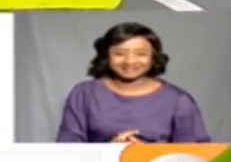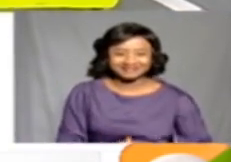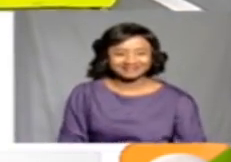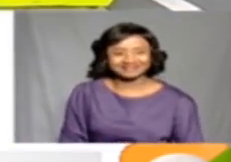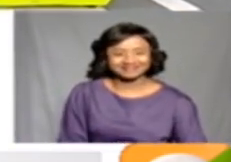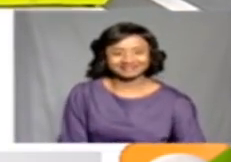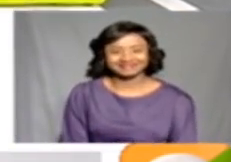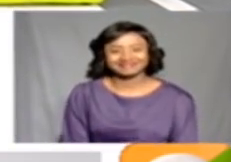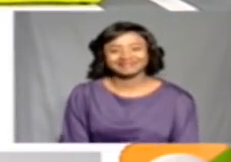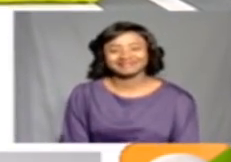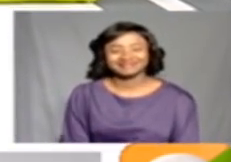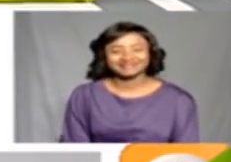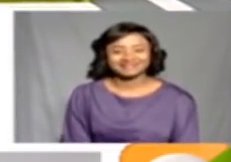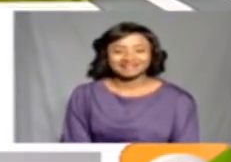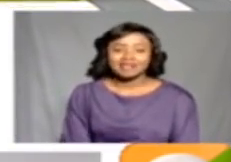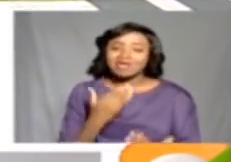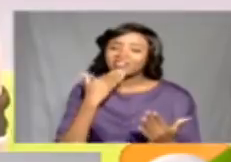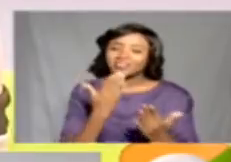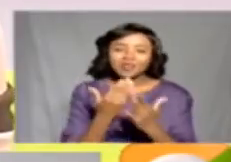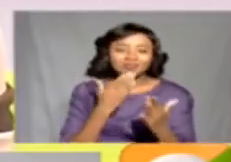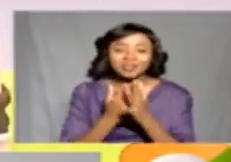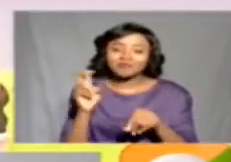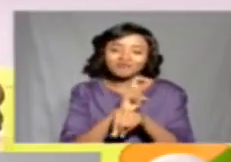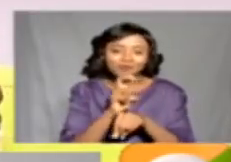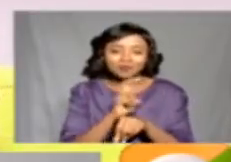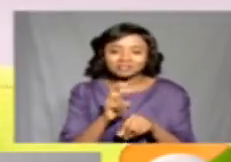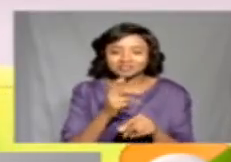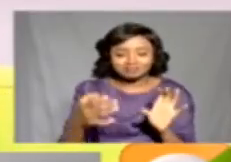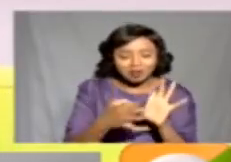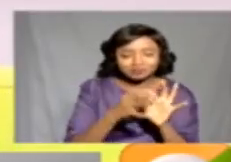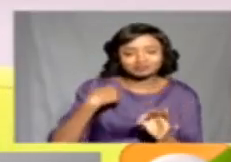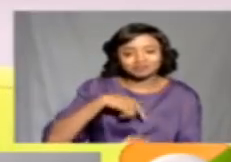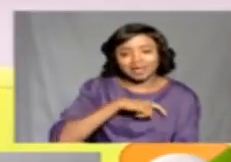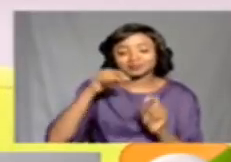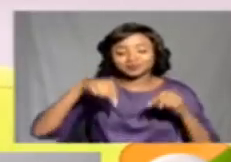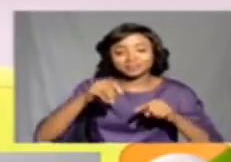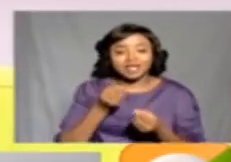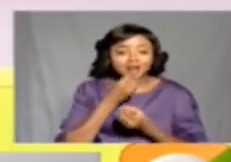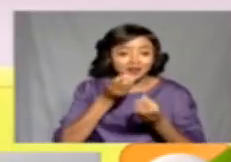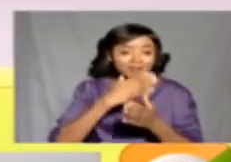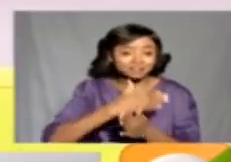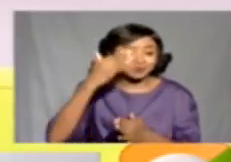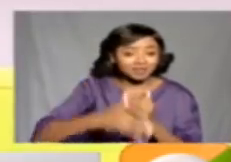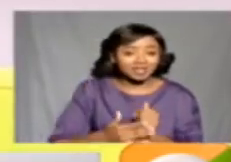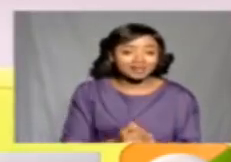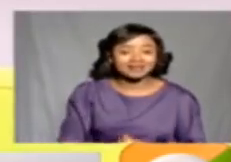Anangoja kufuturu tu. Mtazamaji asante sana kwa kuungana nasi leo kwenye Nipashe Weekend na